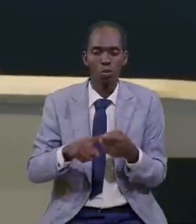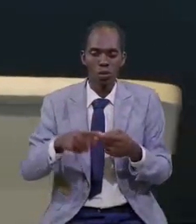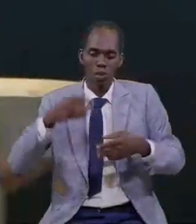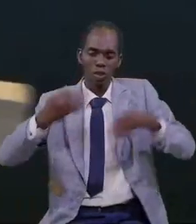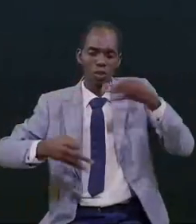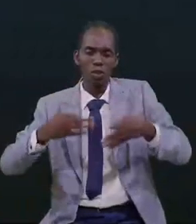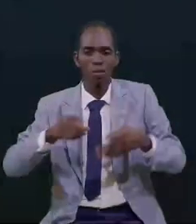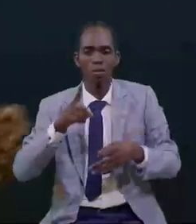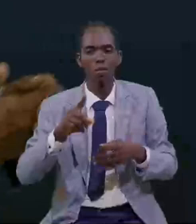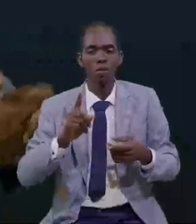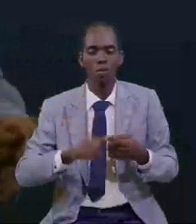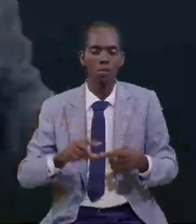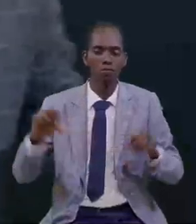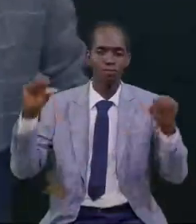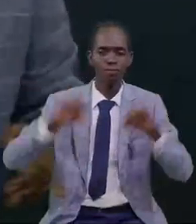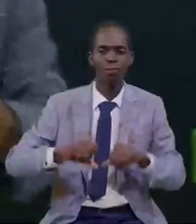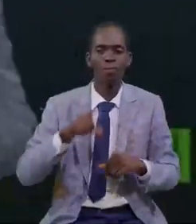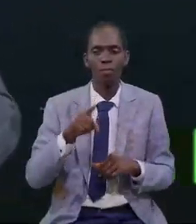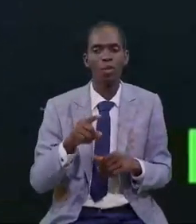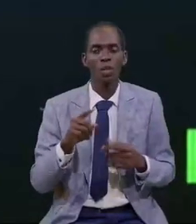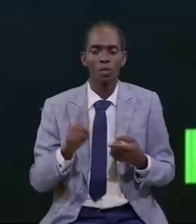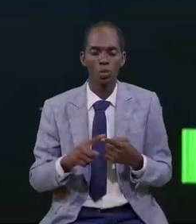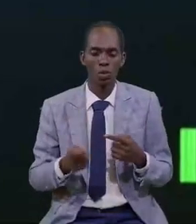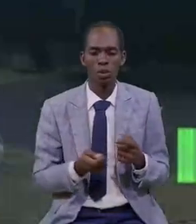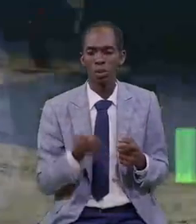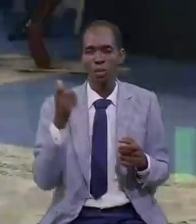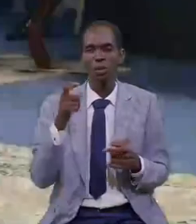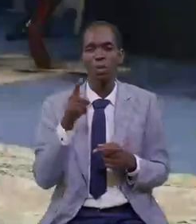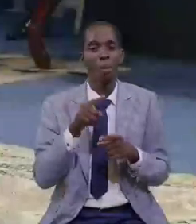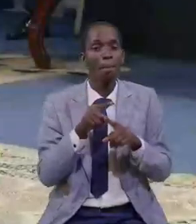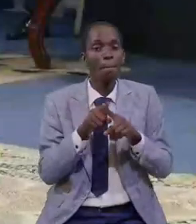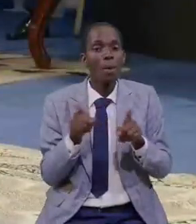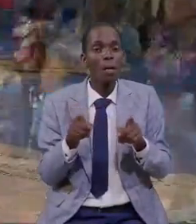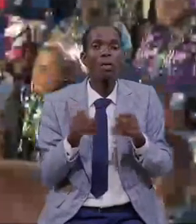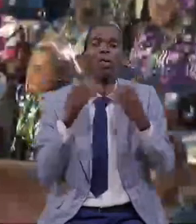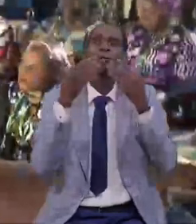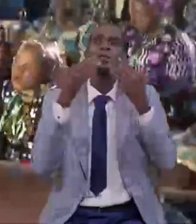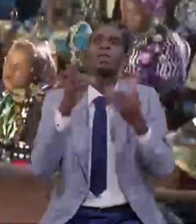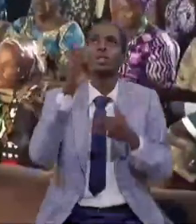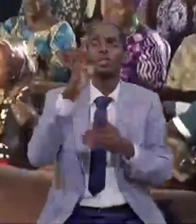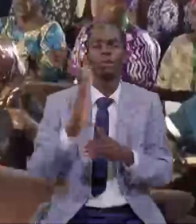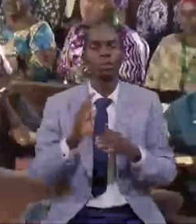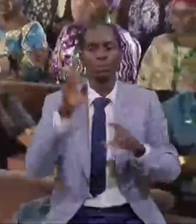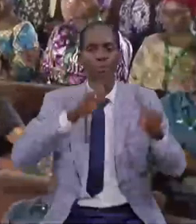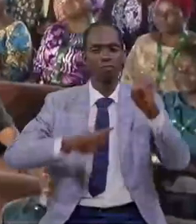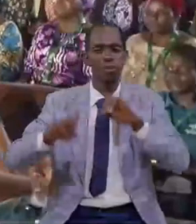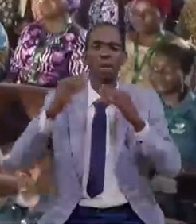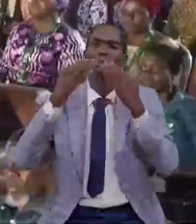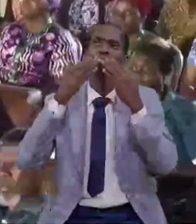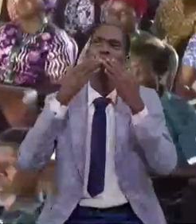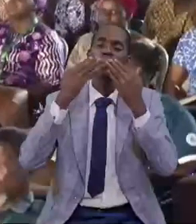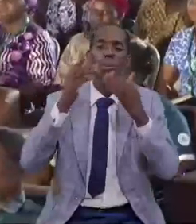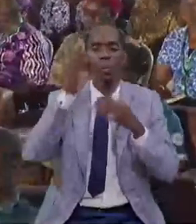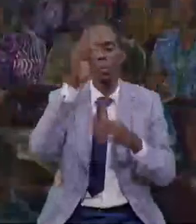crucifiez pour débarrasser de vous mais Dieu merci quelqu'un disent que Dieu merci